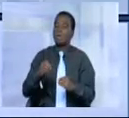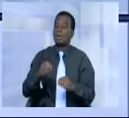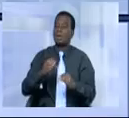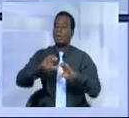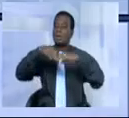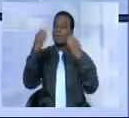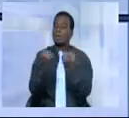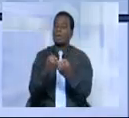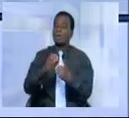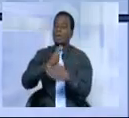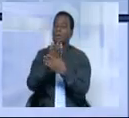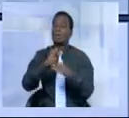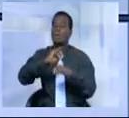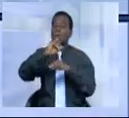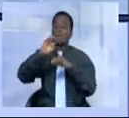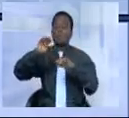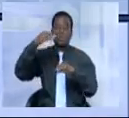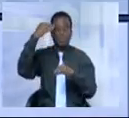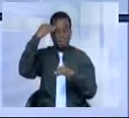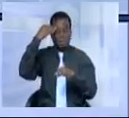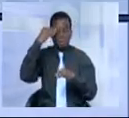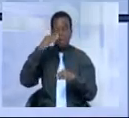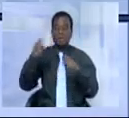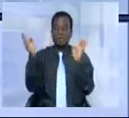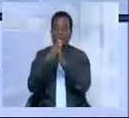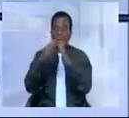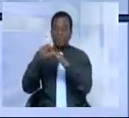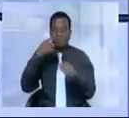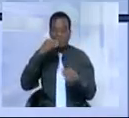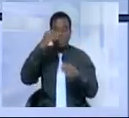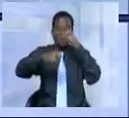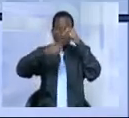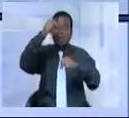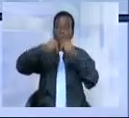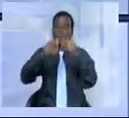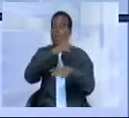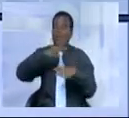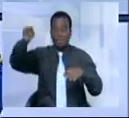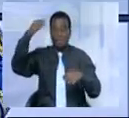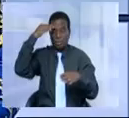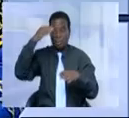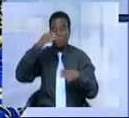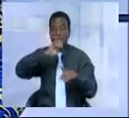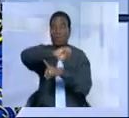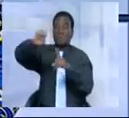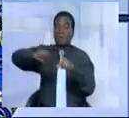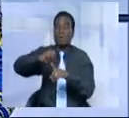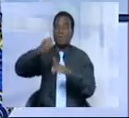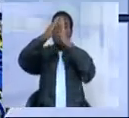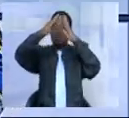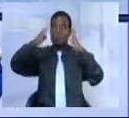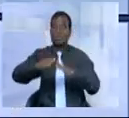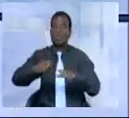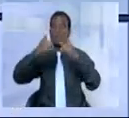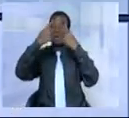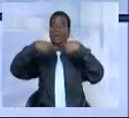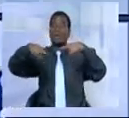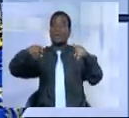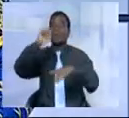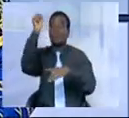comité interministériel s'est réuni pour évaluer la situation. Les ministres de l'Environnement et des Infrastructures annoncent une